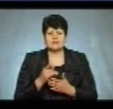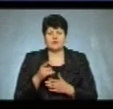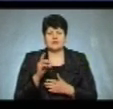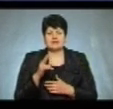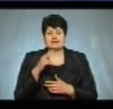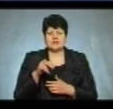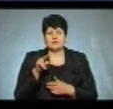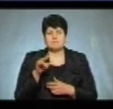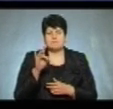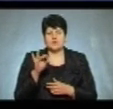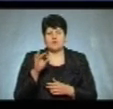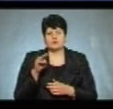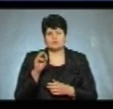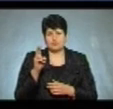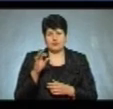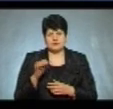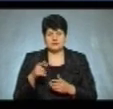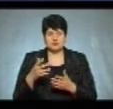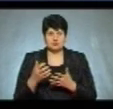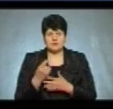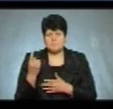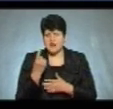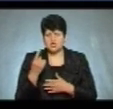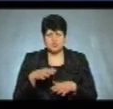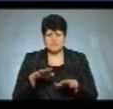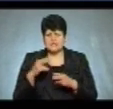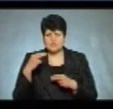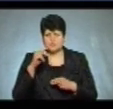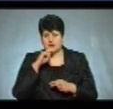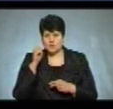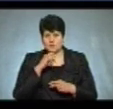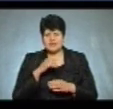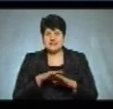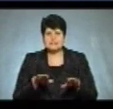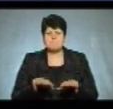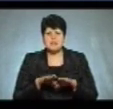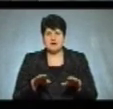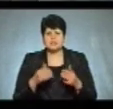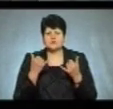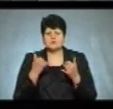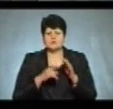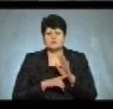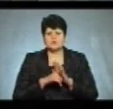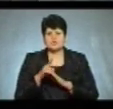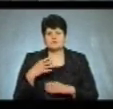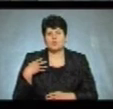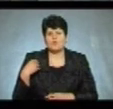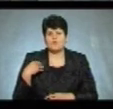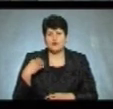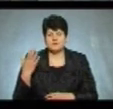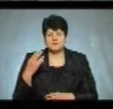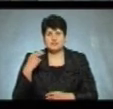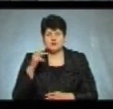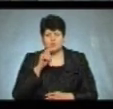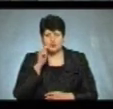Діана Протоковська. Вона здобула перше місце на чемпіонаті України з плавання, який сьогодні розпочався у Львові.